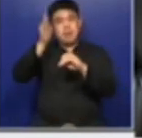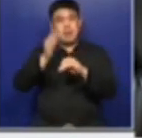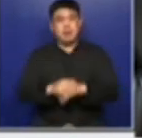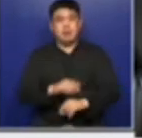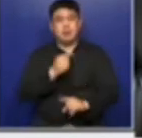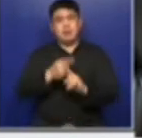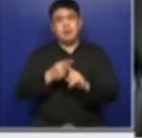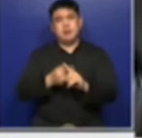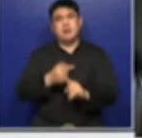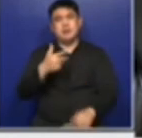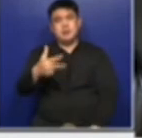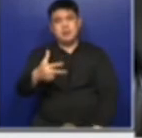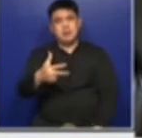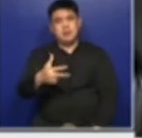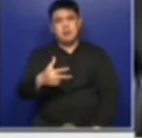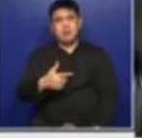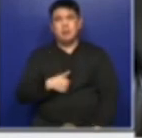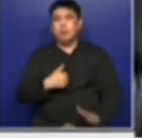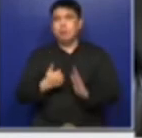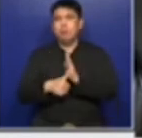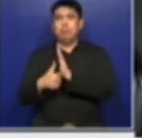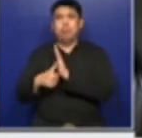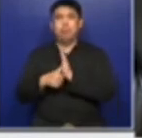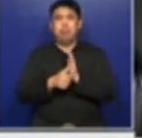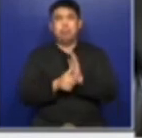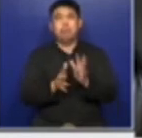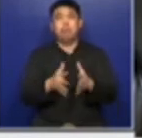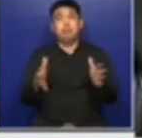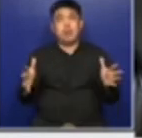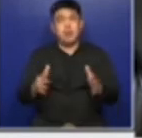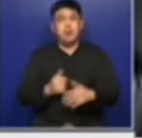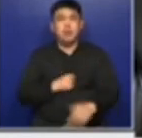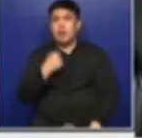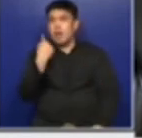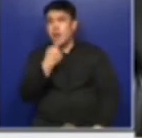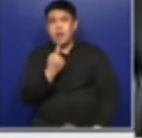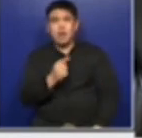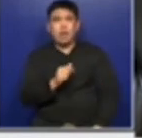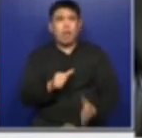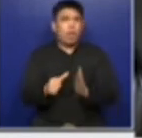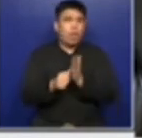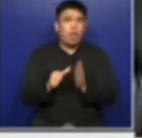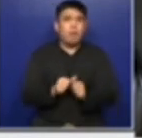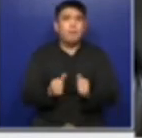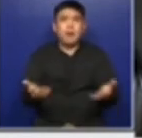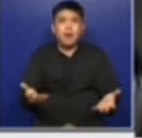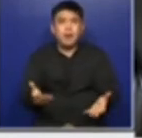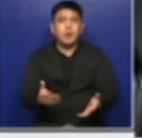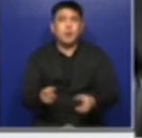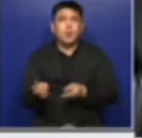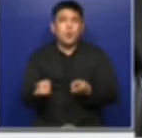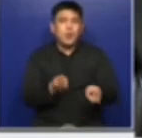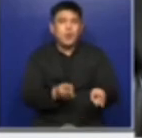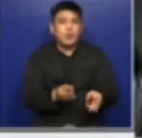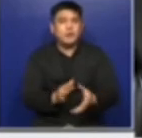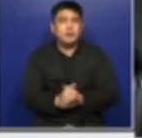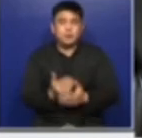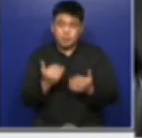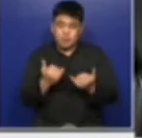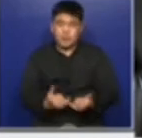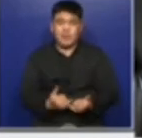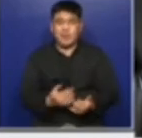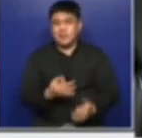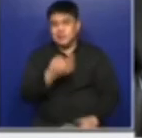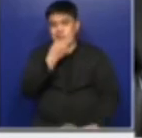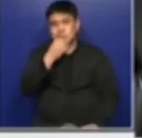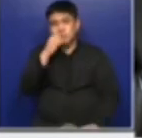นี้พี่น้องประชาชนเป็นหนี้สินล้นบนตัวท่านจะแก้ปัญหาอย่างไรแน่นอนที่สุดขณะนี้ตกงานไม่น้อยกว่